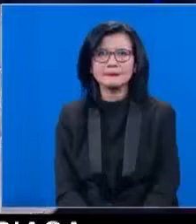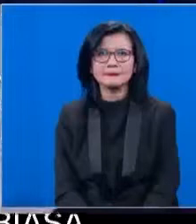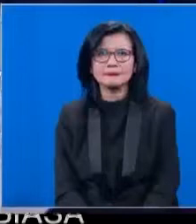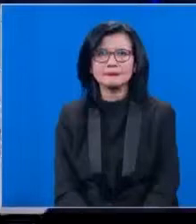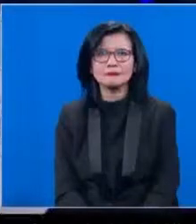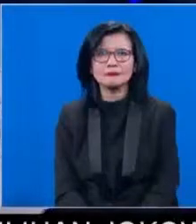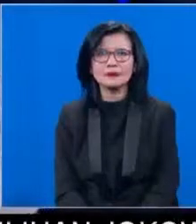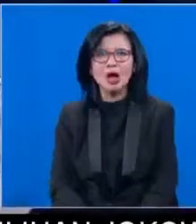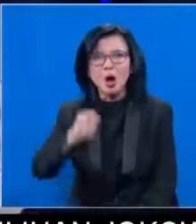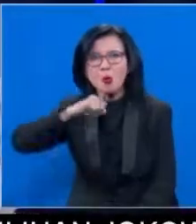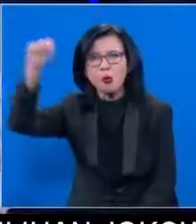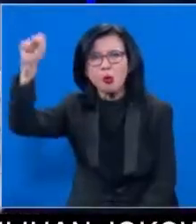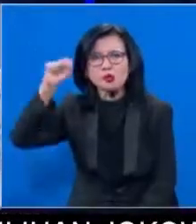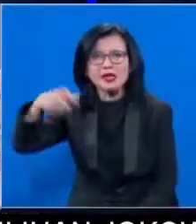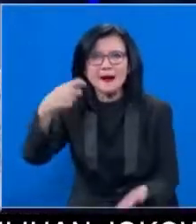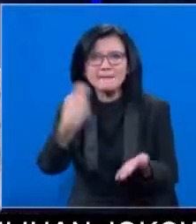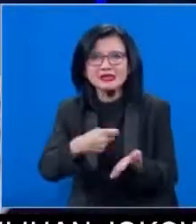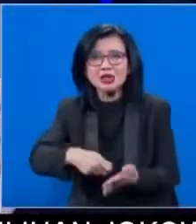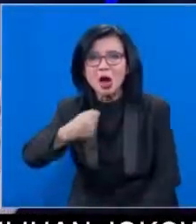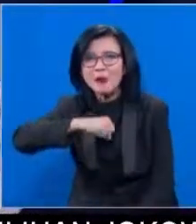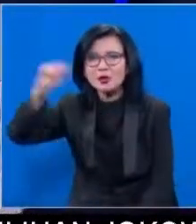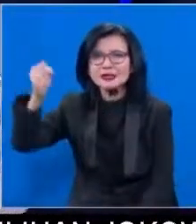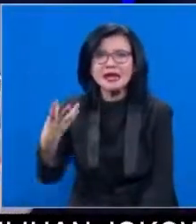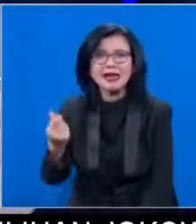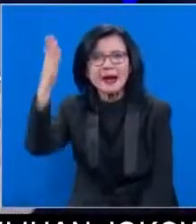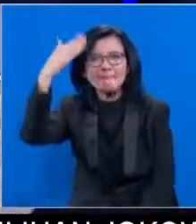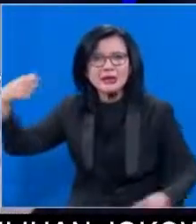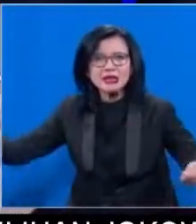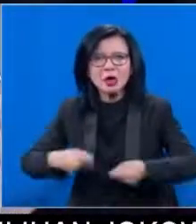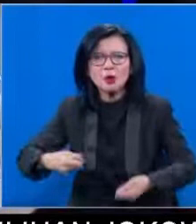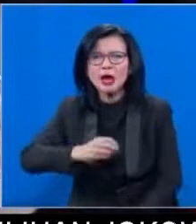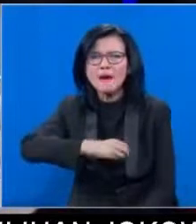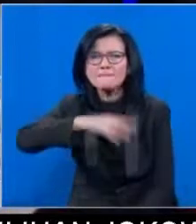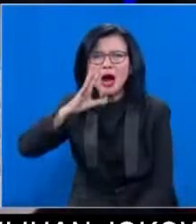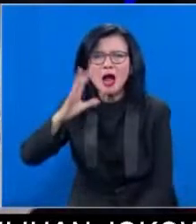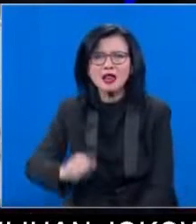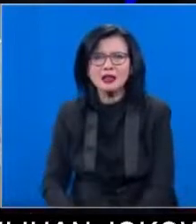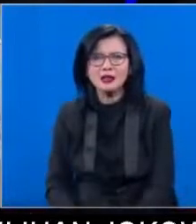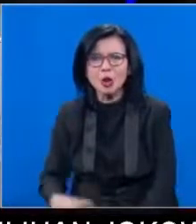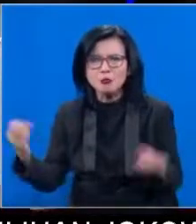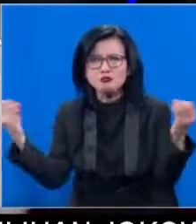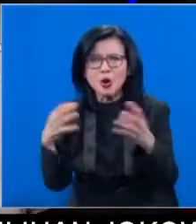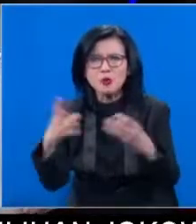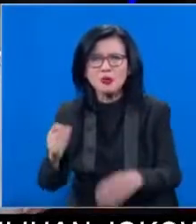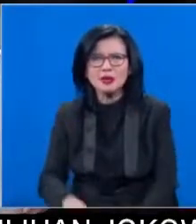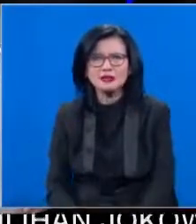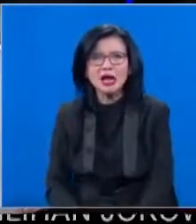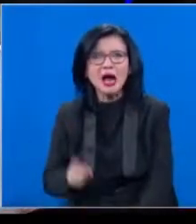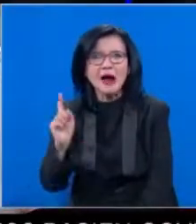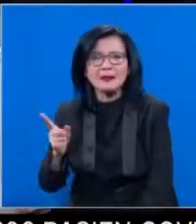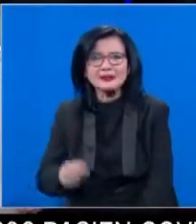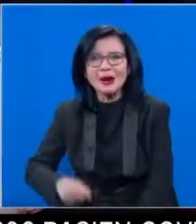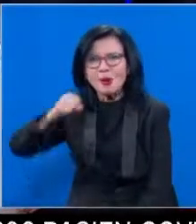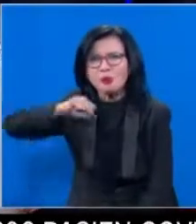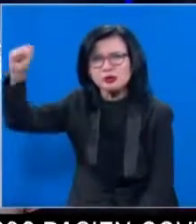Hai unjuk rasa mahasiswa memprotes tingginya harga minyak goreng di sejumlah daerah diwarnai kericuhan Ridwan dipicu aksi para